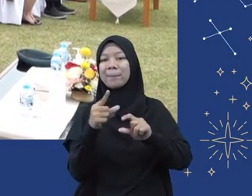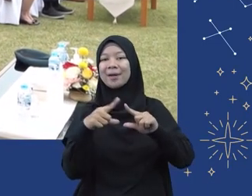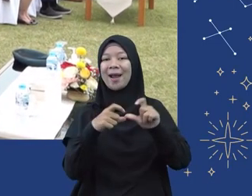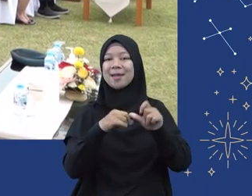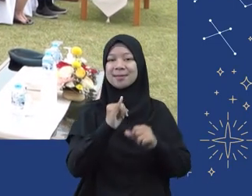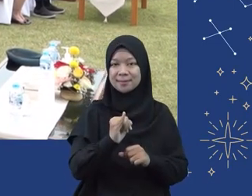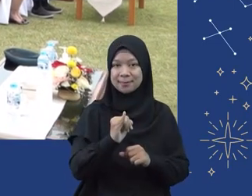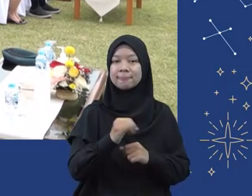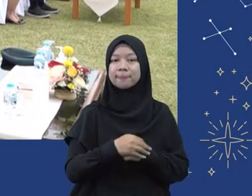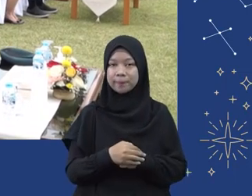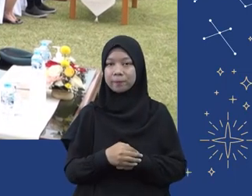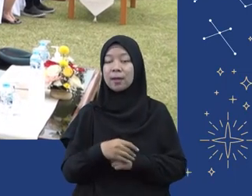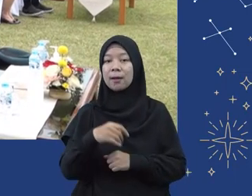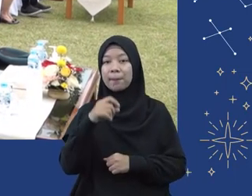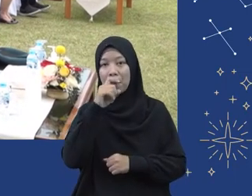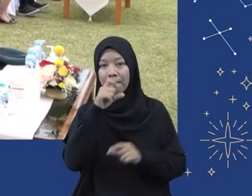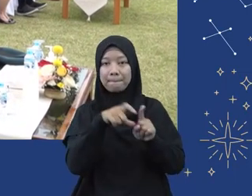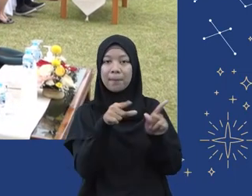Handoko provinsi